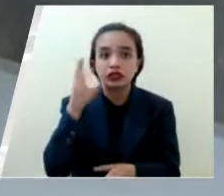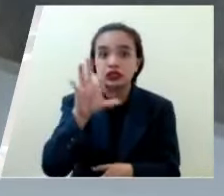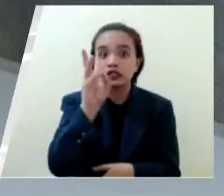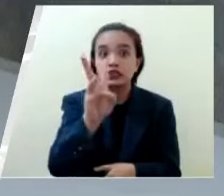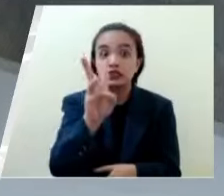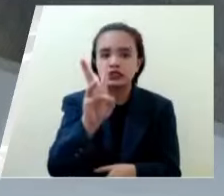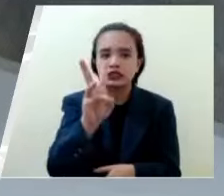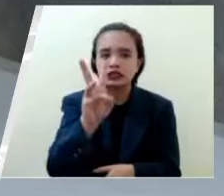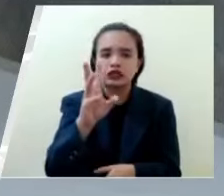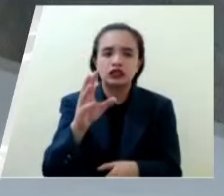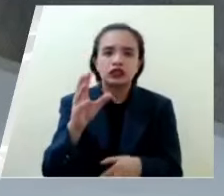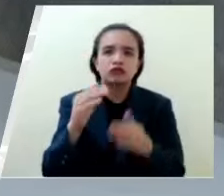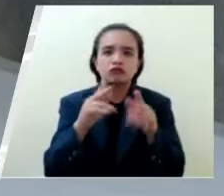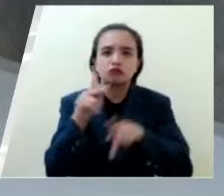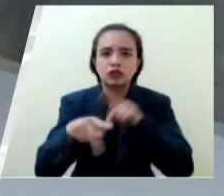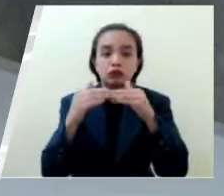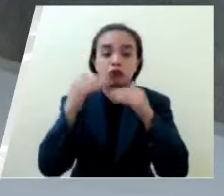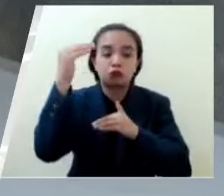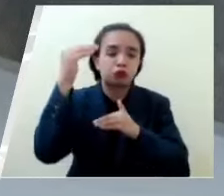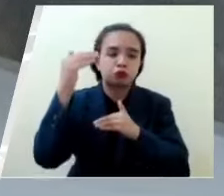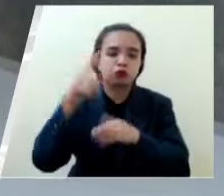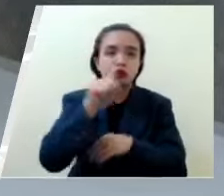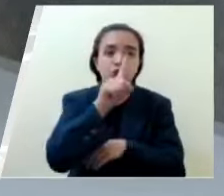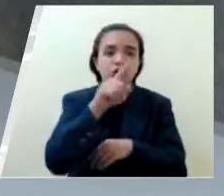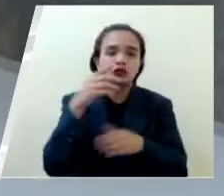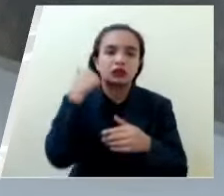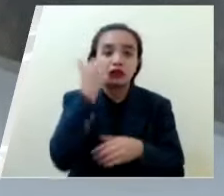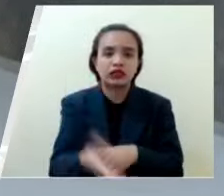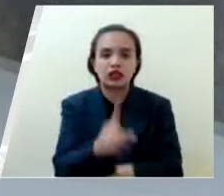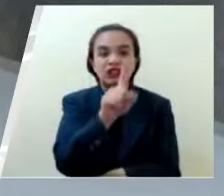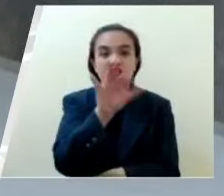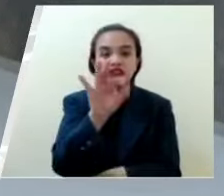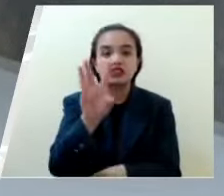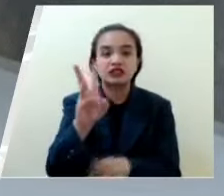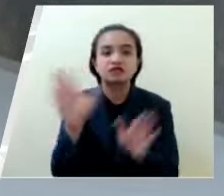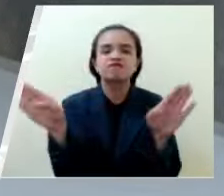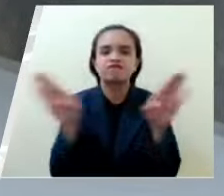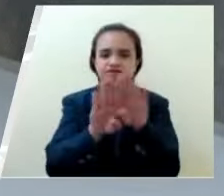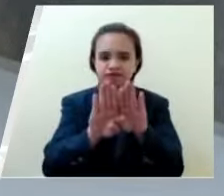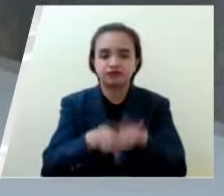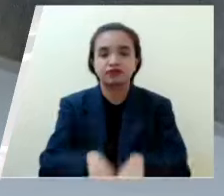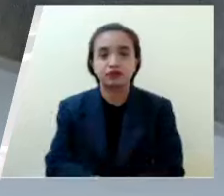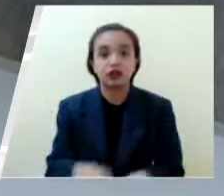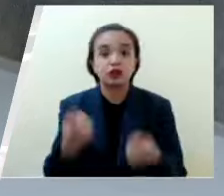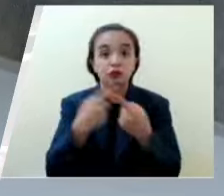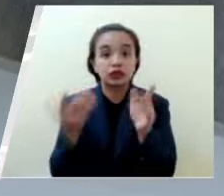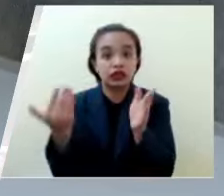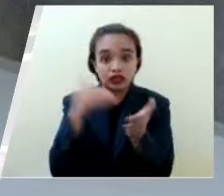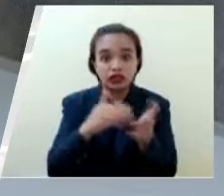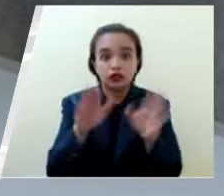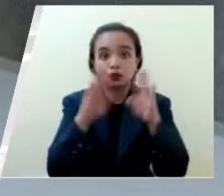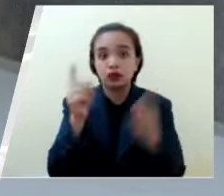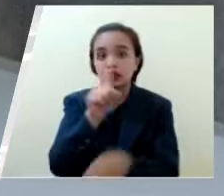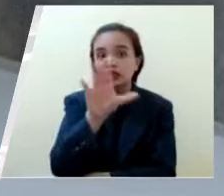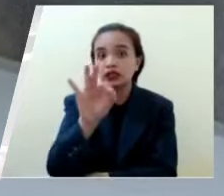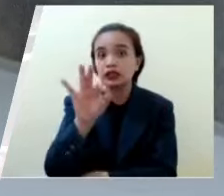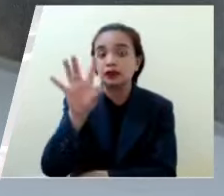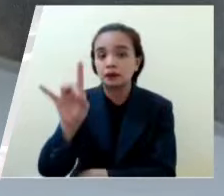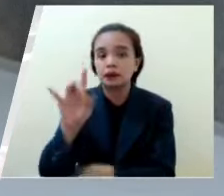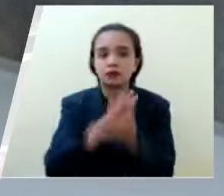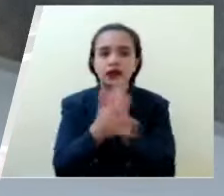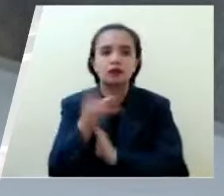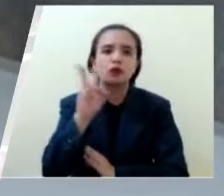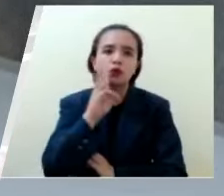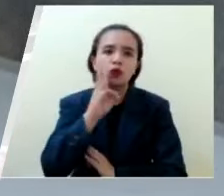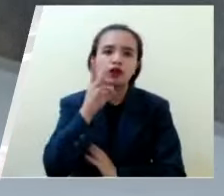dito. Kaya noong 1996, pinasara ito. Kalaunan ang parke, binenta at nireopen noong 1998 bilang Mountain Creek Water Park.